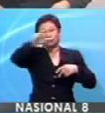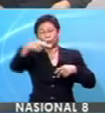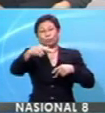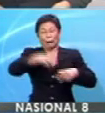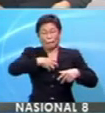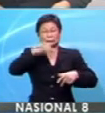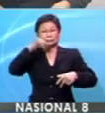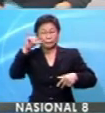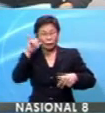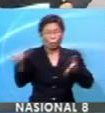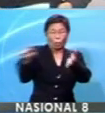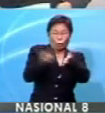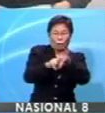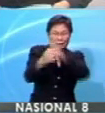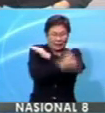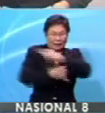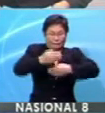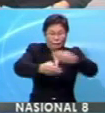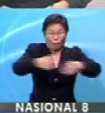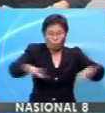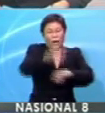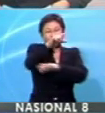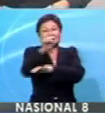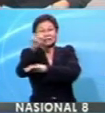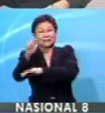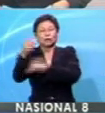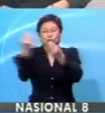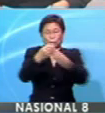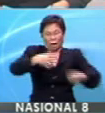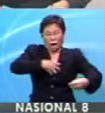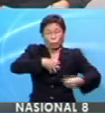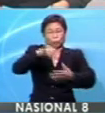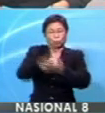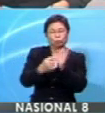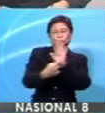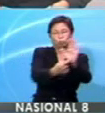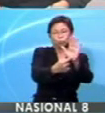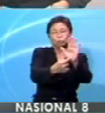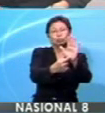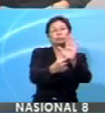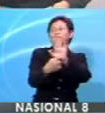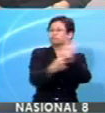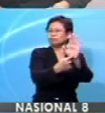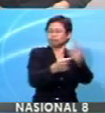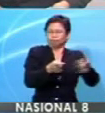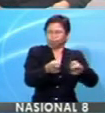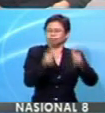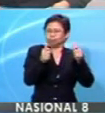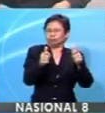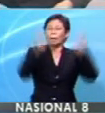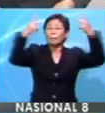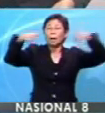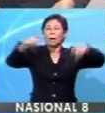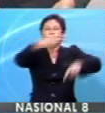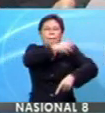berbanding rekod yang dicatat di negara maju yang melaksanakan Cukai sama jumlah aduan berkenaan menunjukkan situasi yang terkawal menurut pengarah